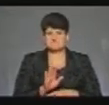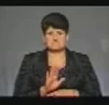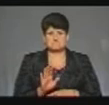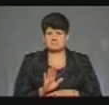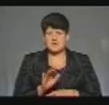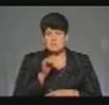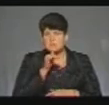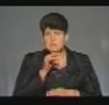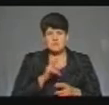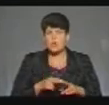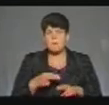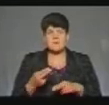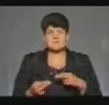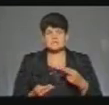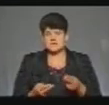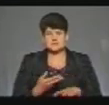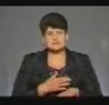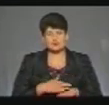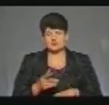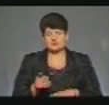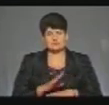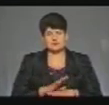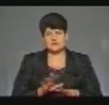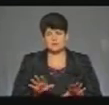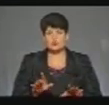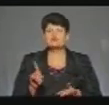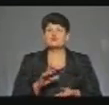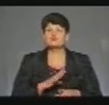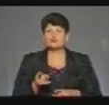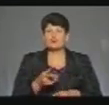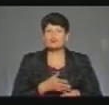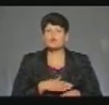спроб компенсації з точки зору Польщі не було. Що, власне, було в Польщі?